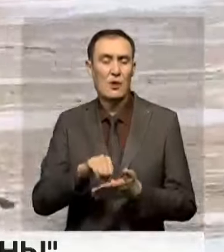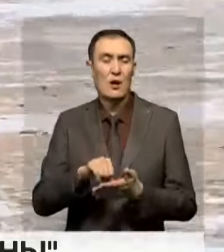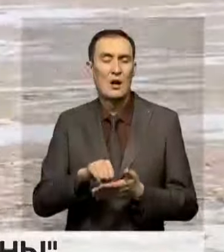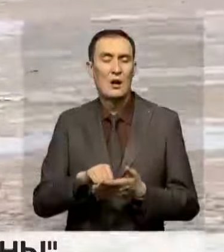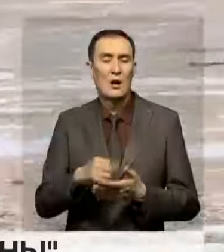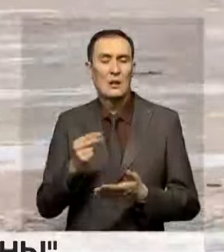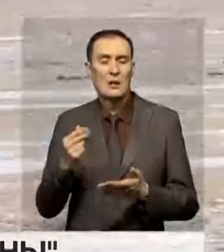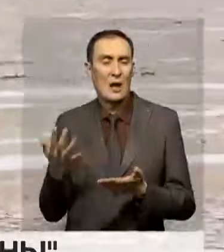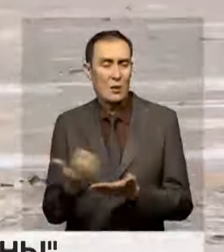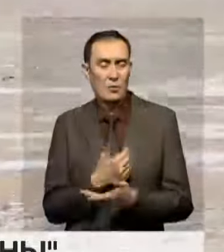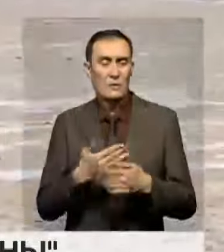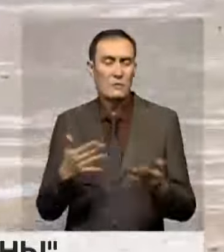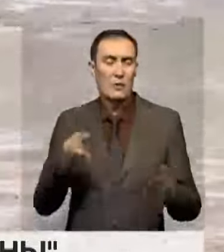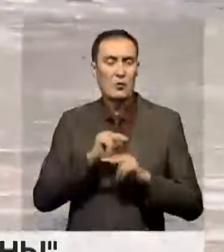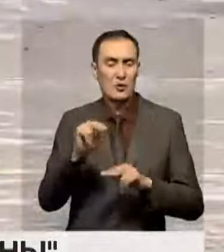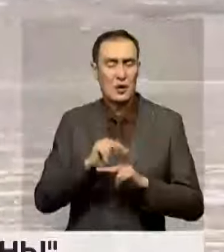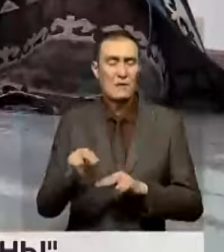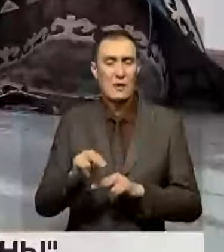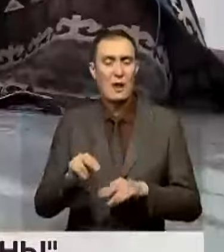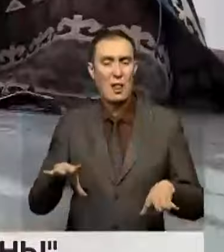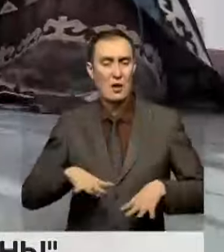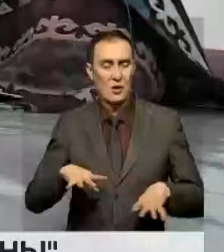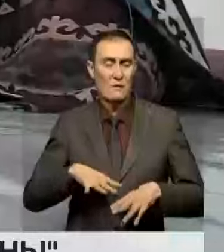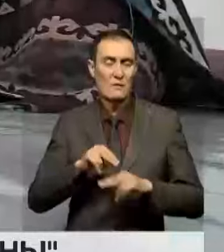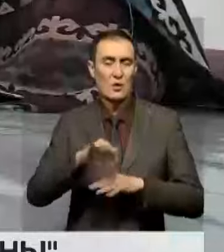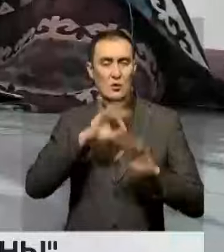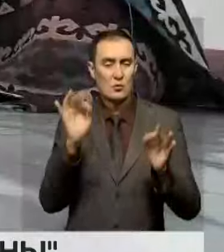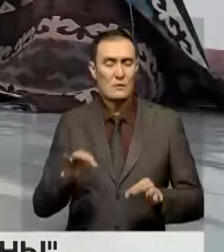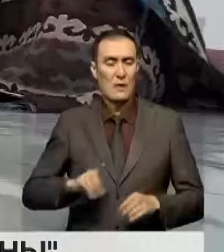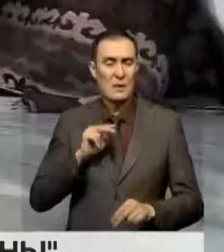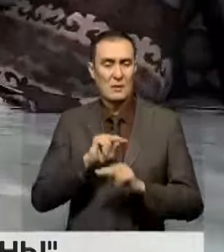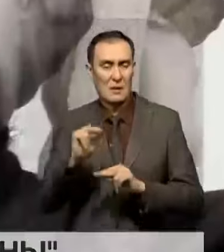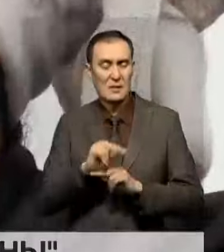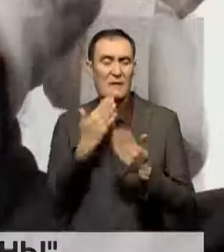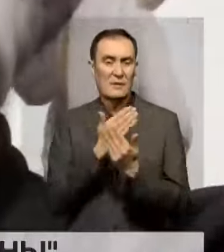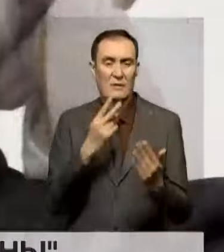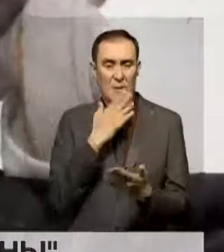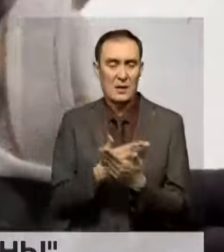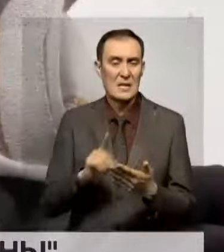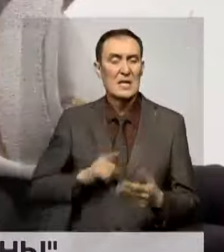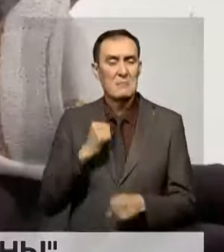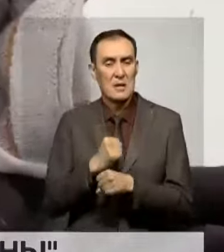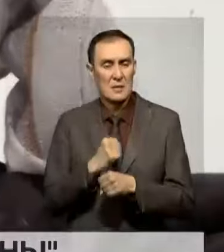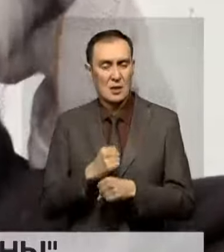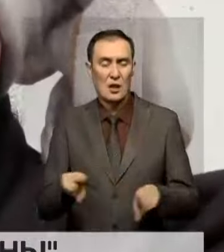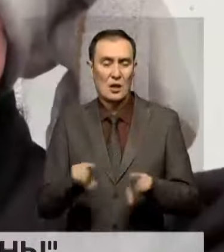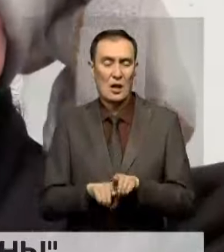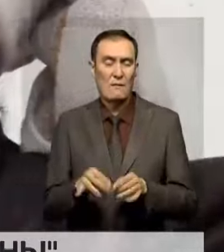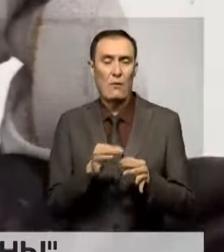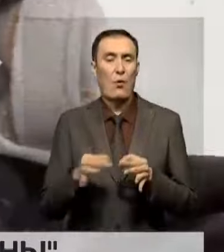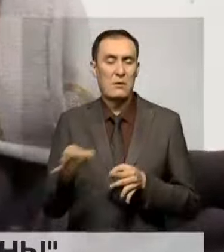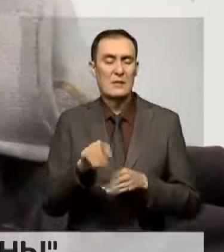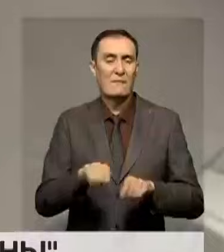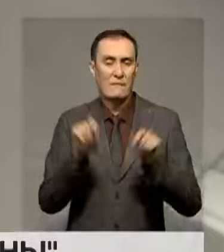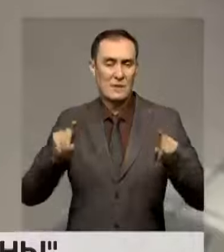жамбаату, тенгиалу, увидят, как приручают необъезженных лошадей. Свое искусство на мастер-классах и выставках покажут и ремесленники. Так в области возрождают